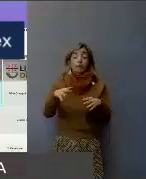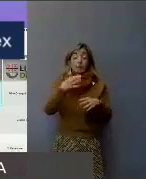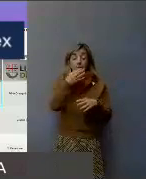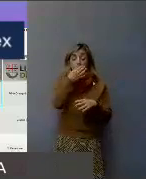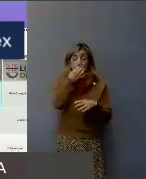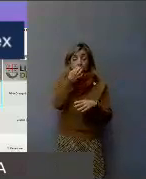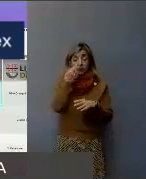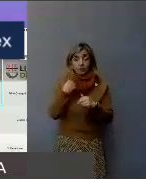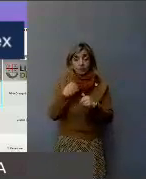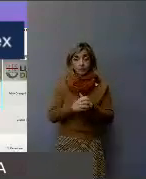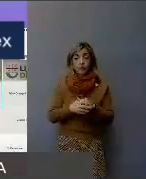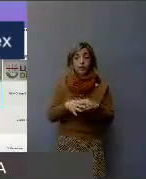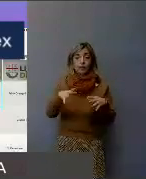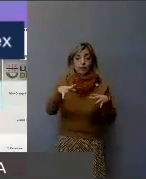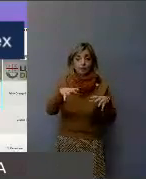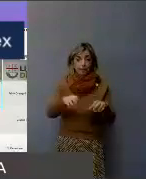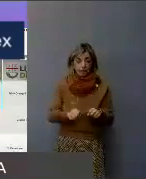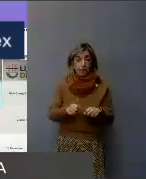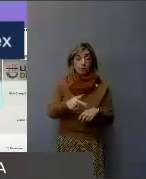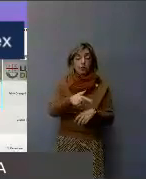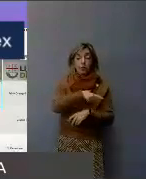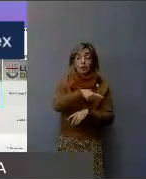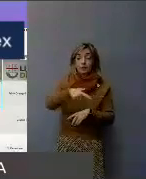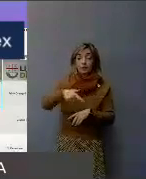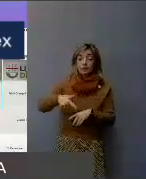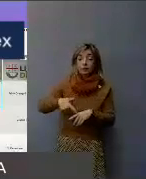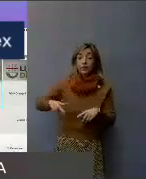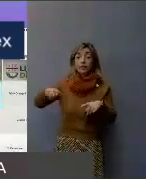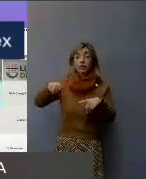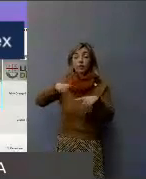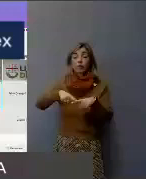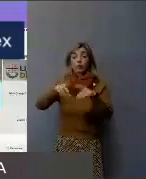impegniamo il sindaco la giunta